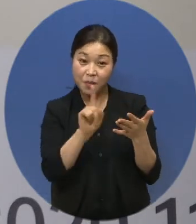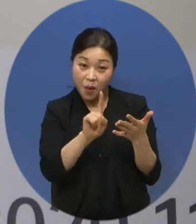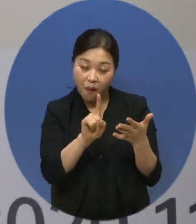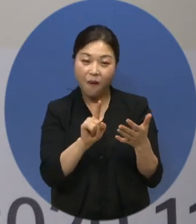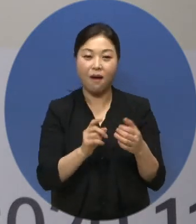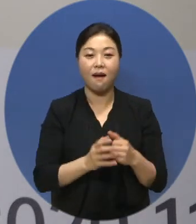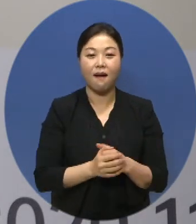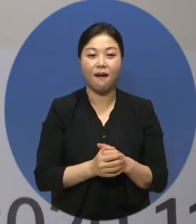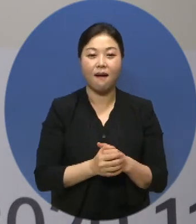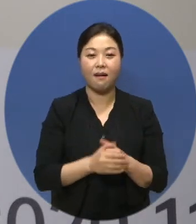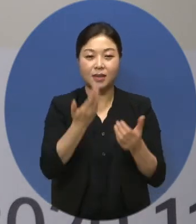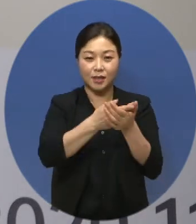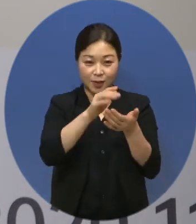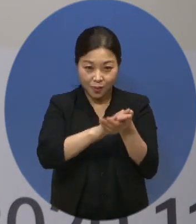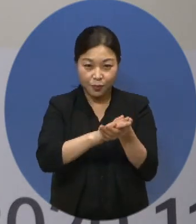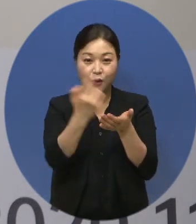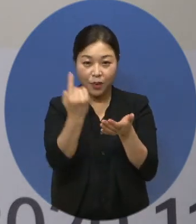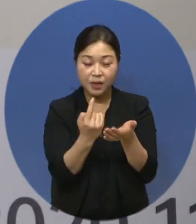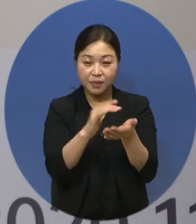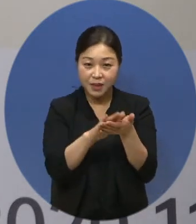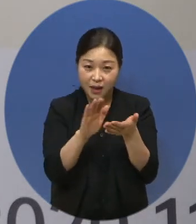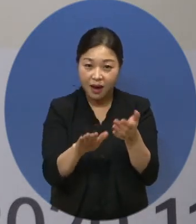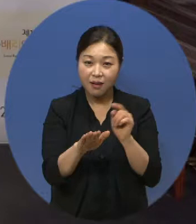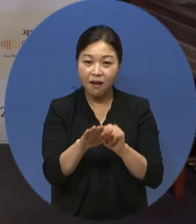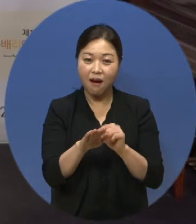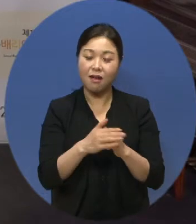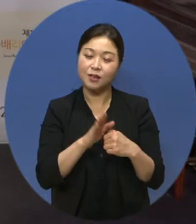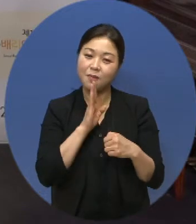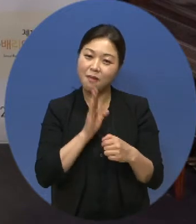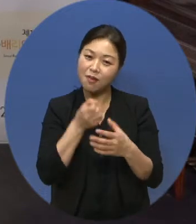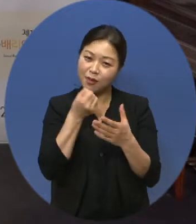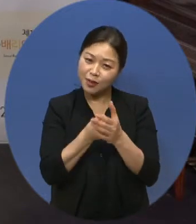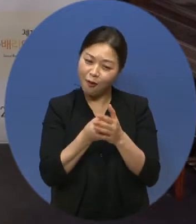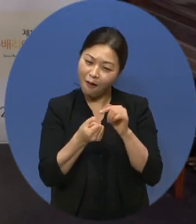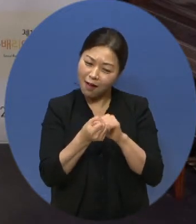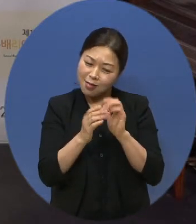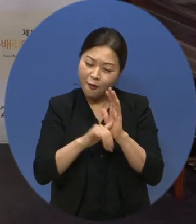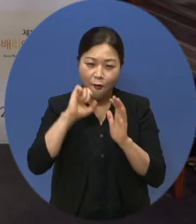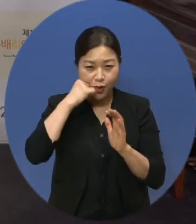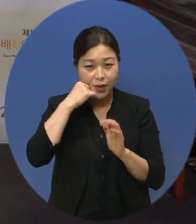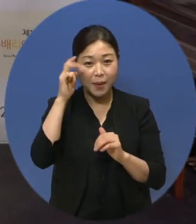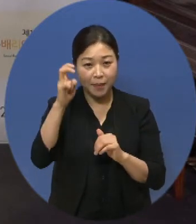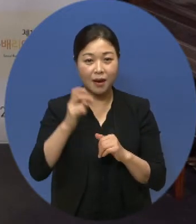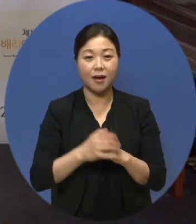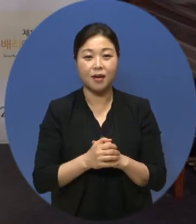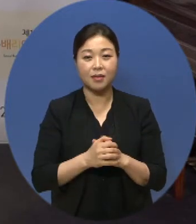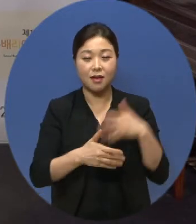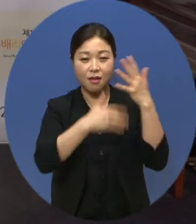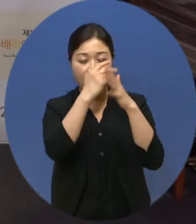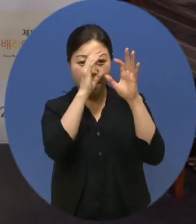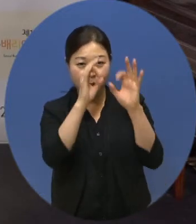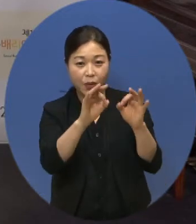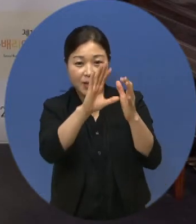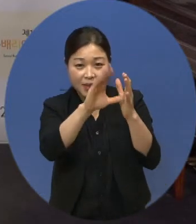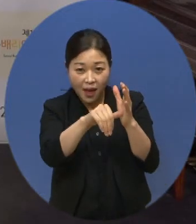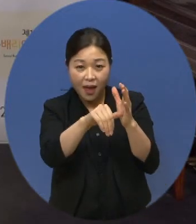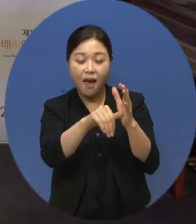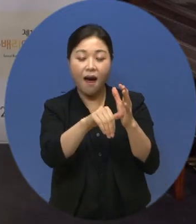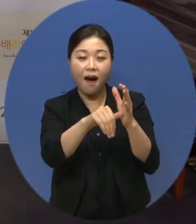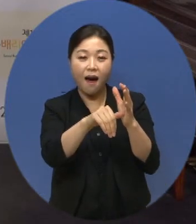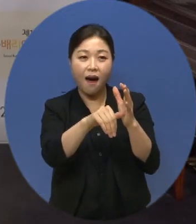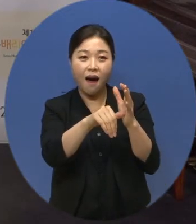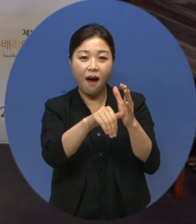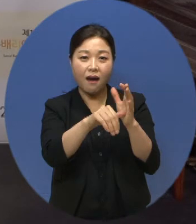제목이 굉장히 이제 쉽지 않은 제목인 것 같아요. 결정을 하는 게. 근데 그 제목을 영화를 이제 보는 순간 딱 알게 되는 순간이 딱